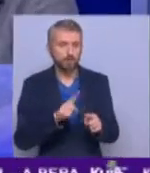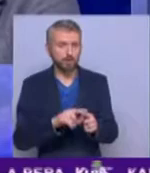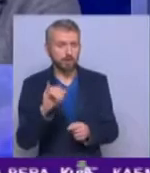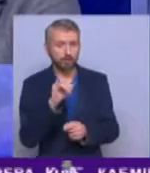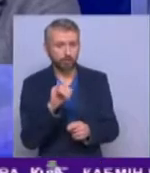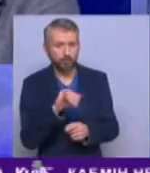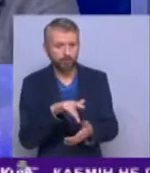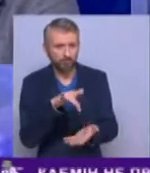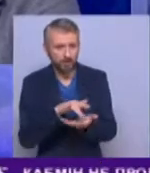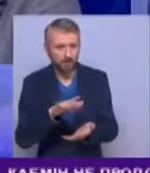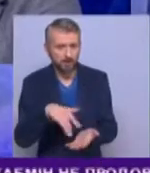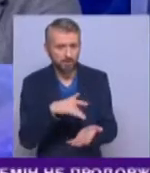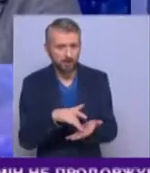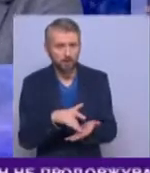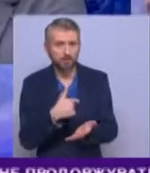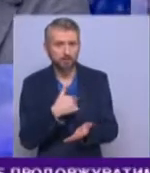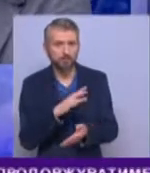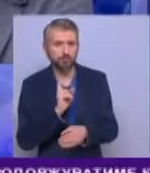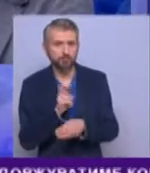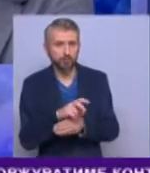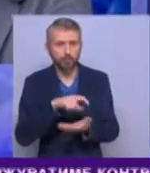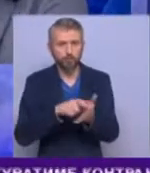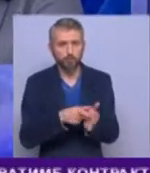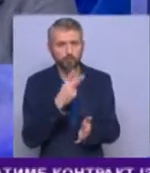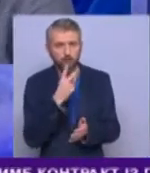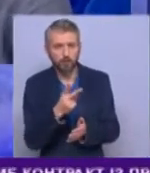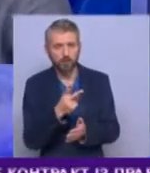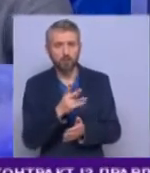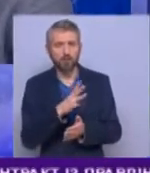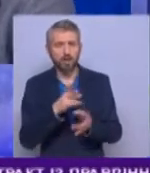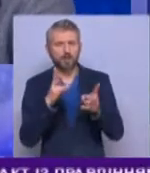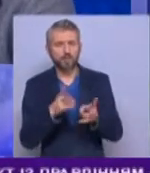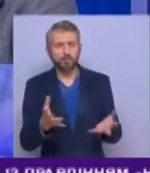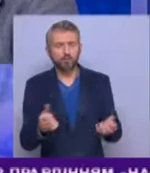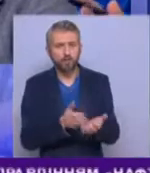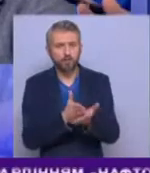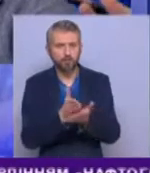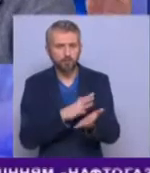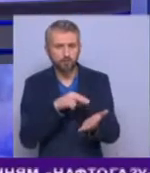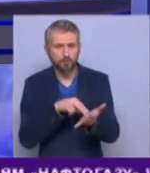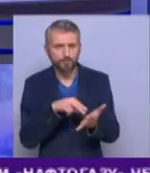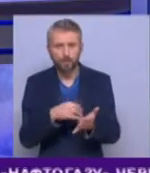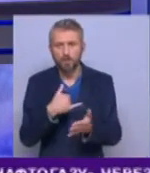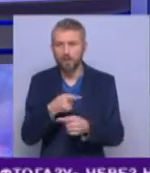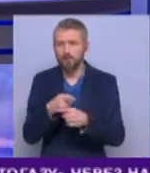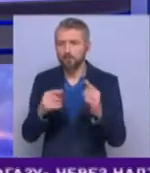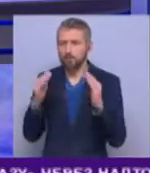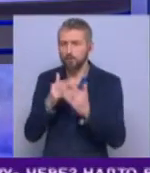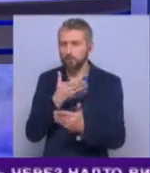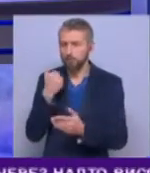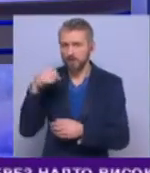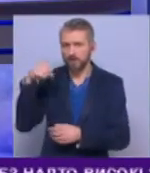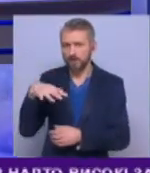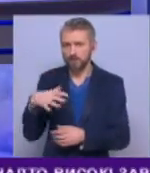історичний ареал міста Києва, але я дійсно заходив в студію, бачив, стояла Київська аварійно-рятувальна служба. Ну, у нас пів будинку немає